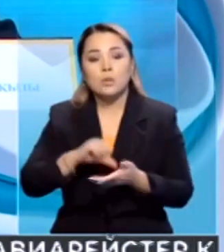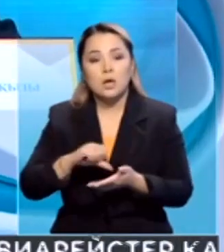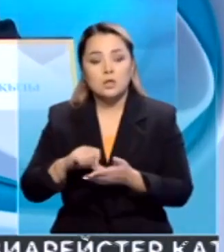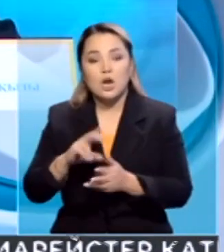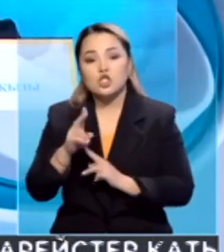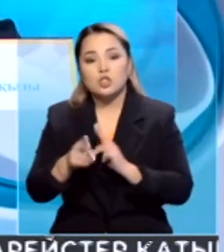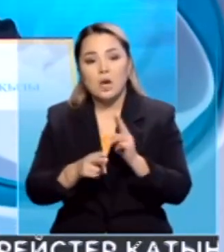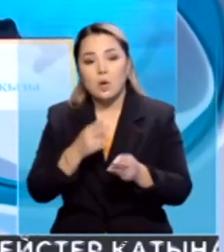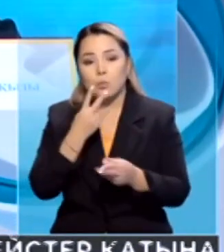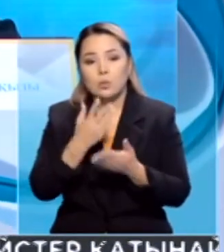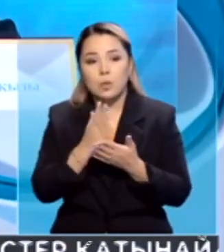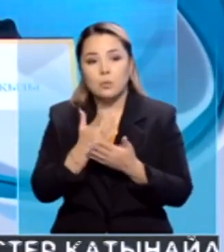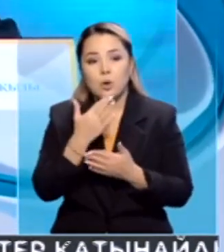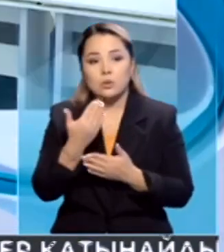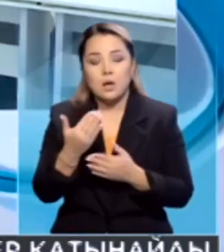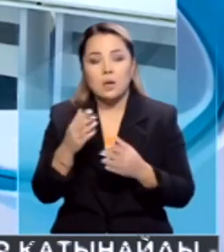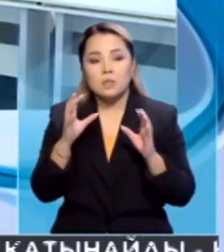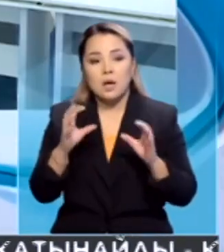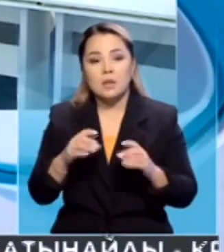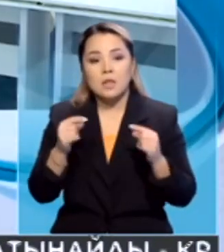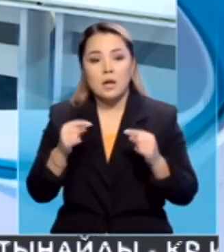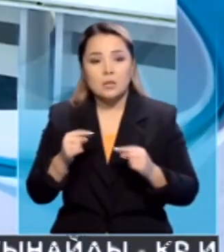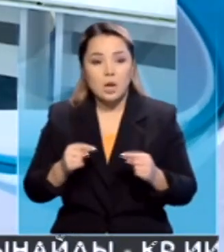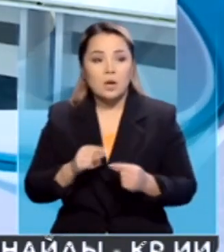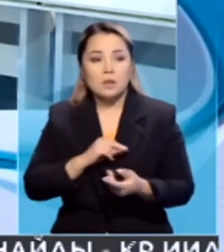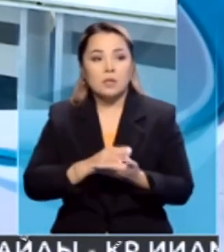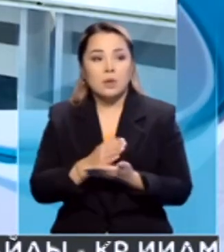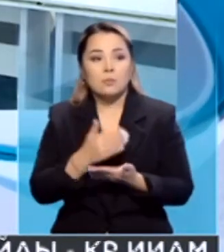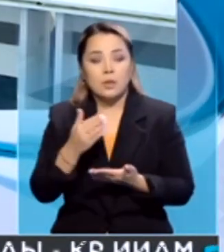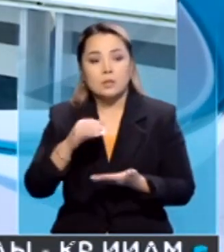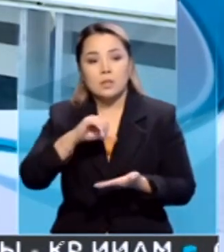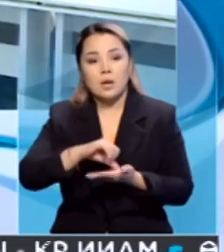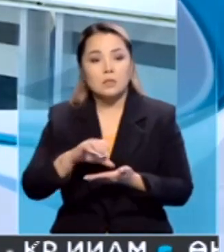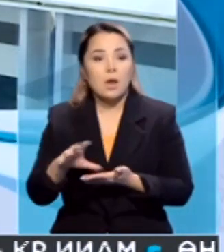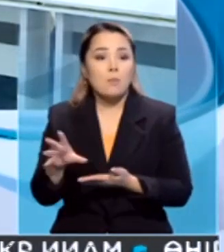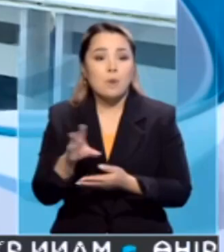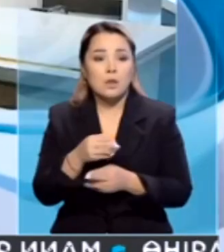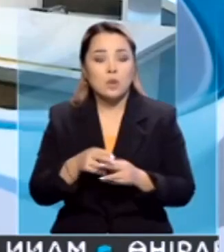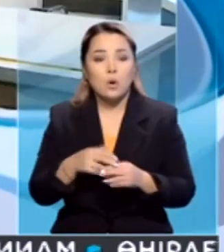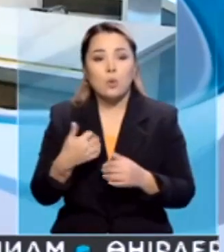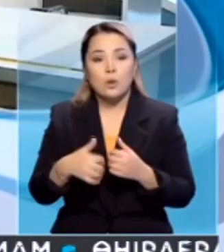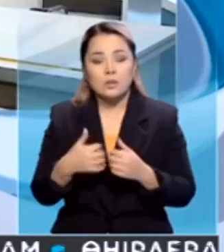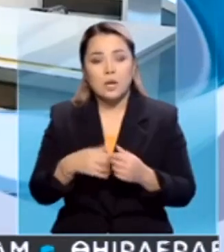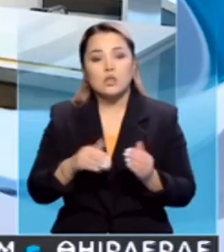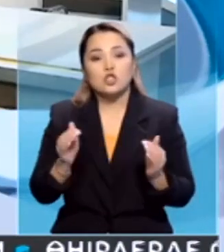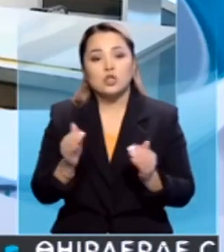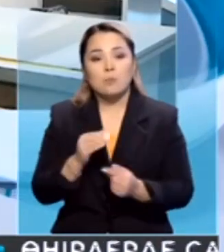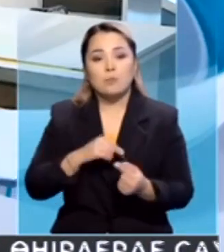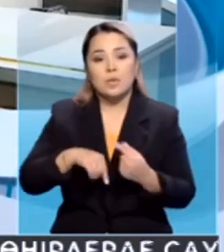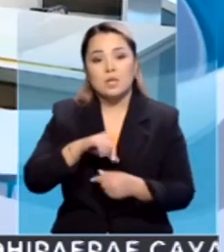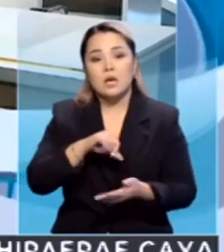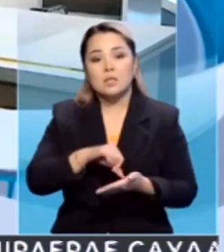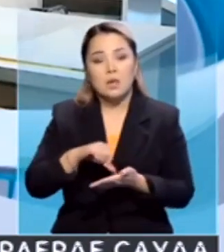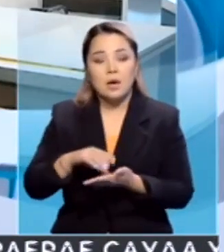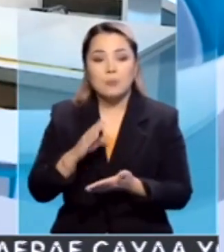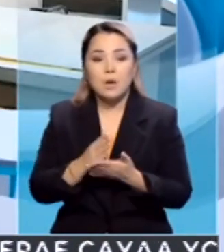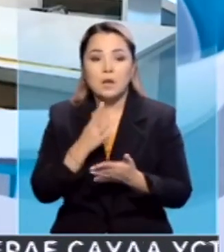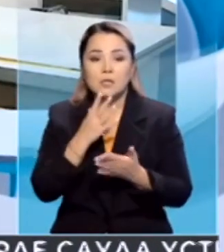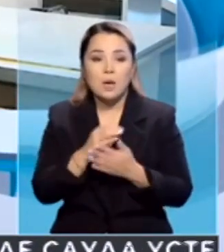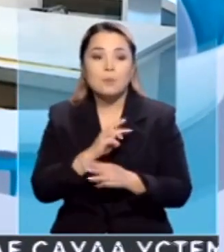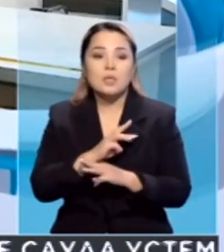көп. Бұл орайда ұлттық заңнамаға сәйкес қызметті ұстанушылардың барлығы орта және кіші бизнестің өкілі болғандықтан заңнама